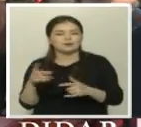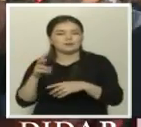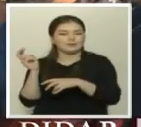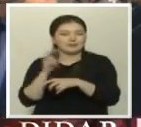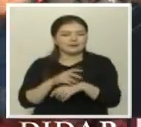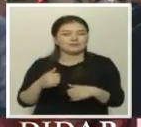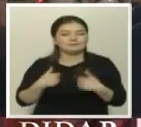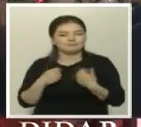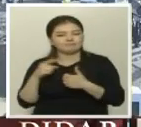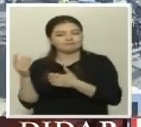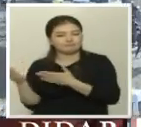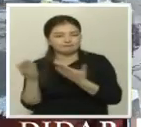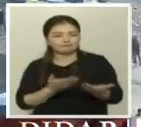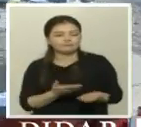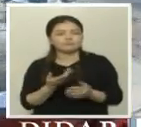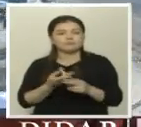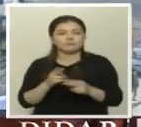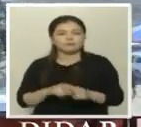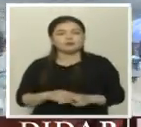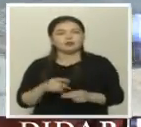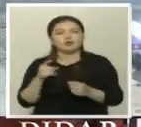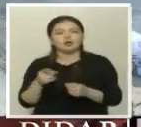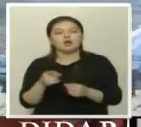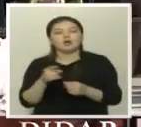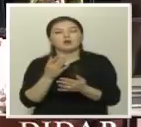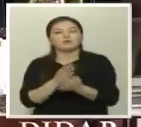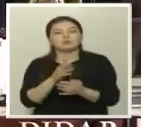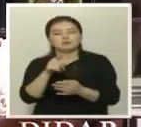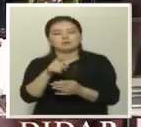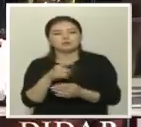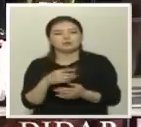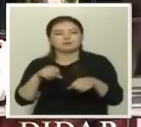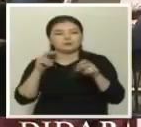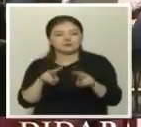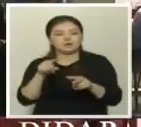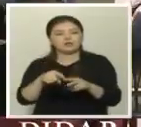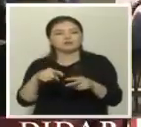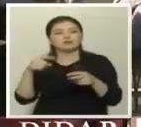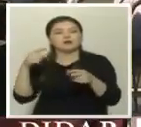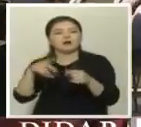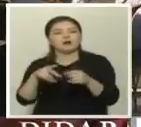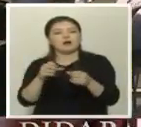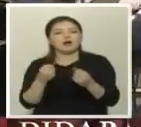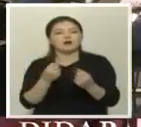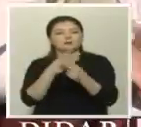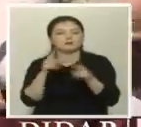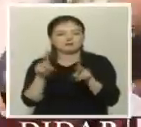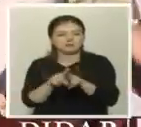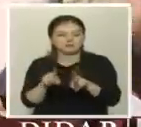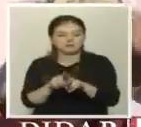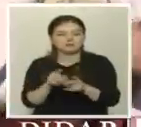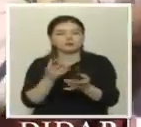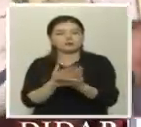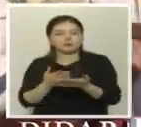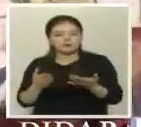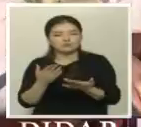масштабных и интересных в свою очередь артисты специально приехавшие на празднование из Астаны сделали праздник еще краше и веселее